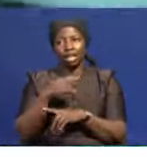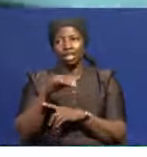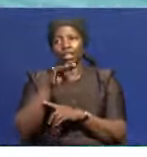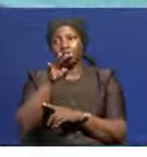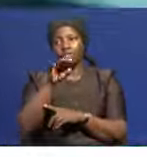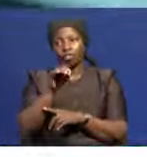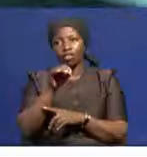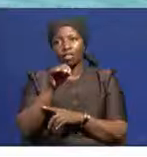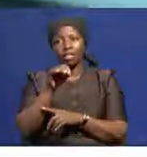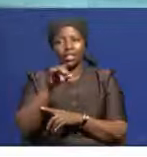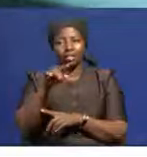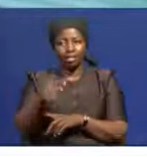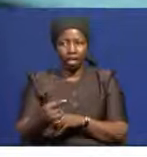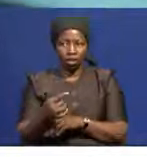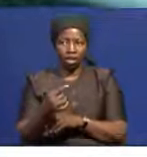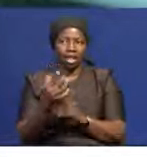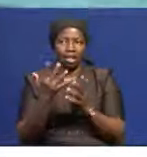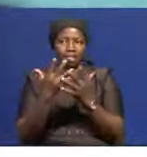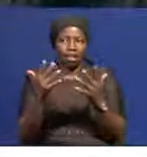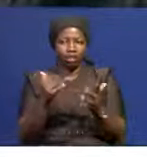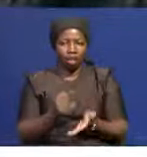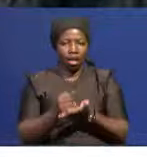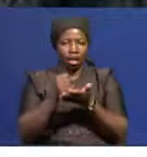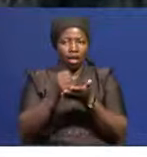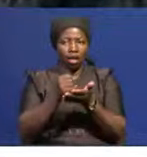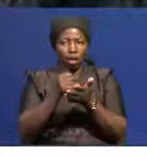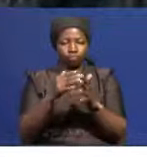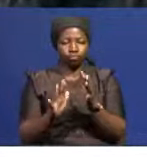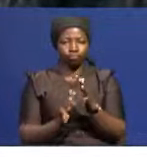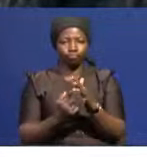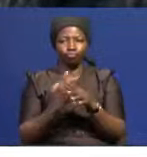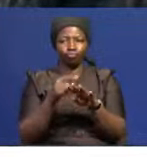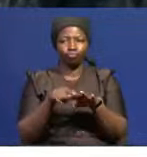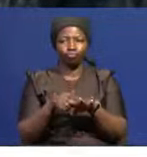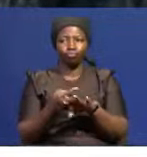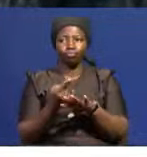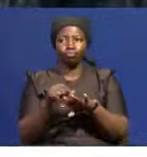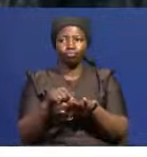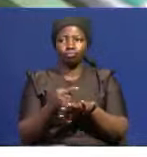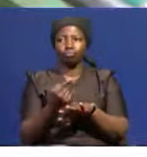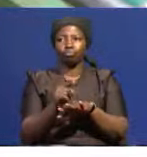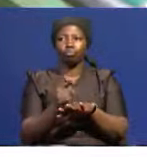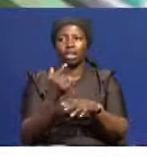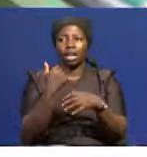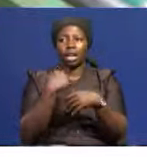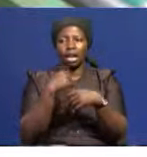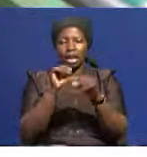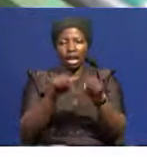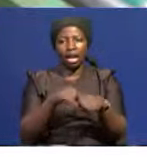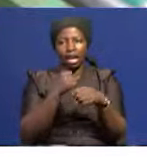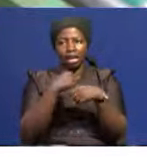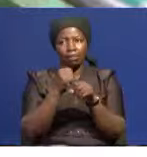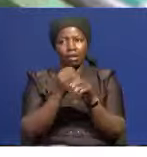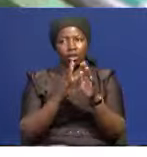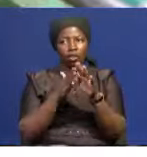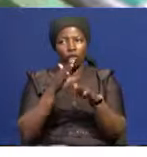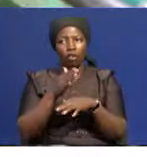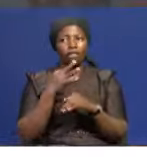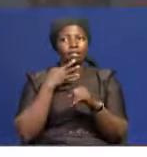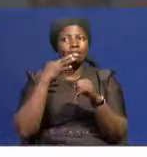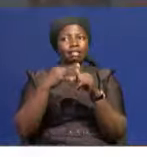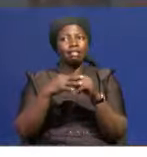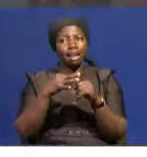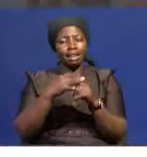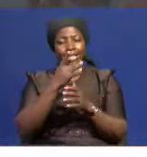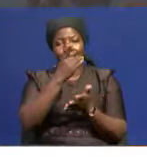40,000 vya kusaidia mzunguko wa ufumaji inaweza kutengeneza mitindo zaidi ya 800